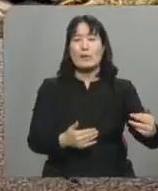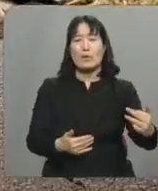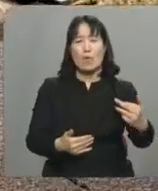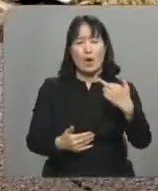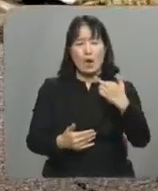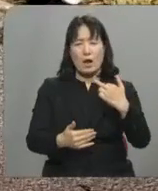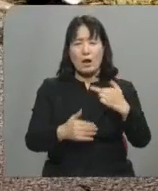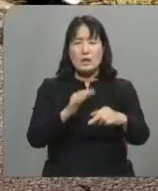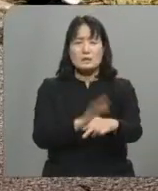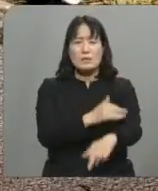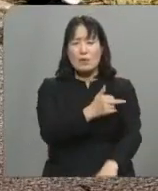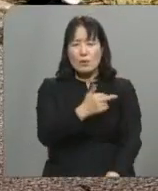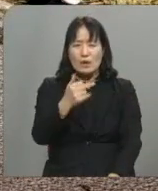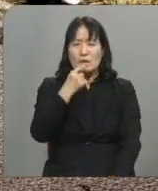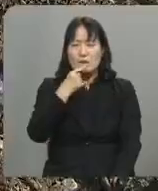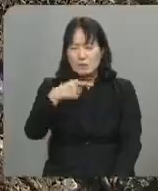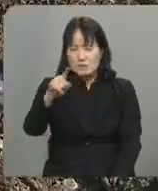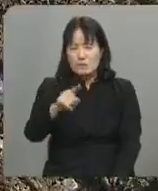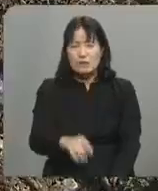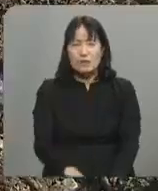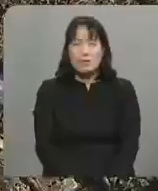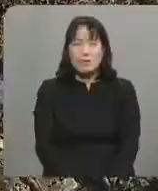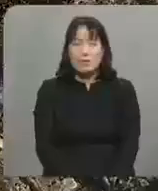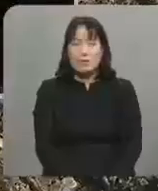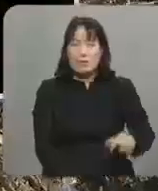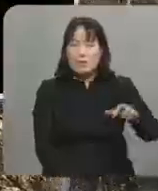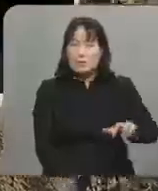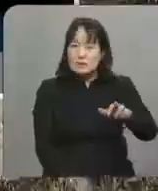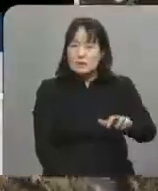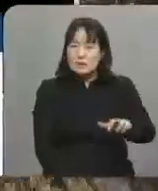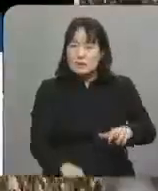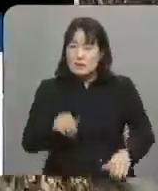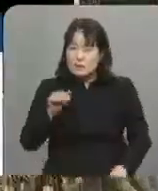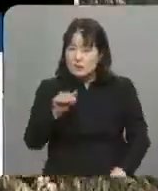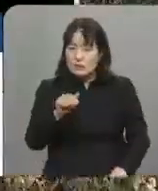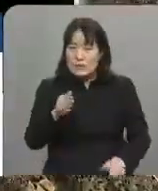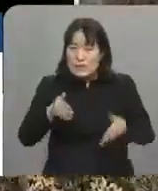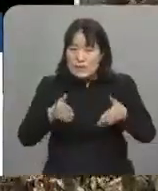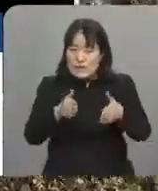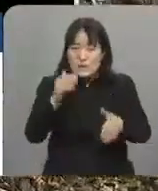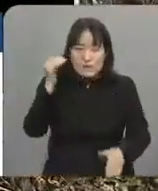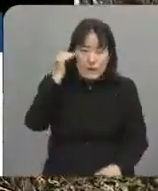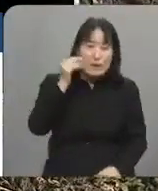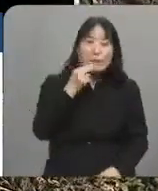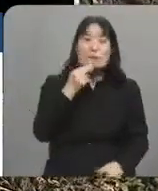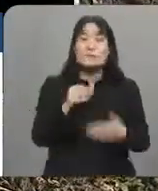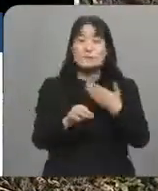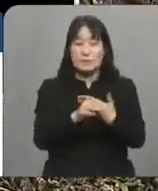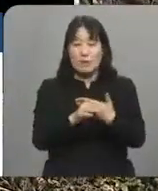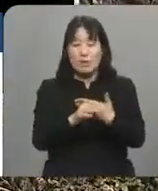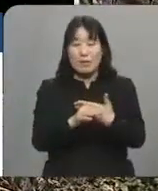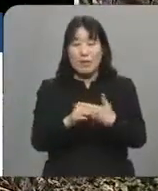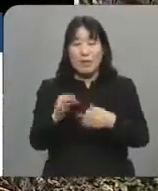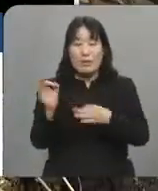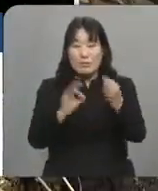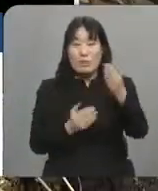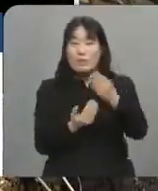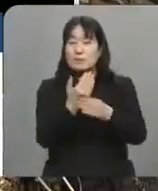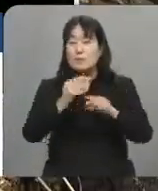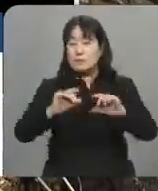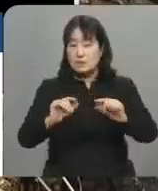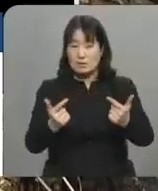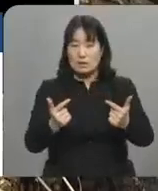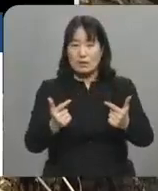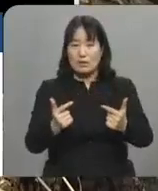큰 과실이라는 지적도 나옵니다. 트랙터가 승용차의 진로를 방해하지 않았다면 일어나지 않았을 사고고